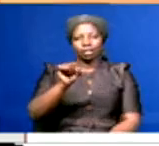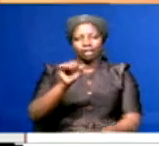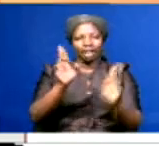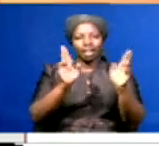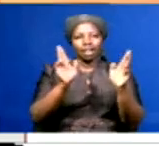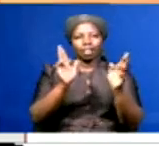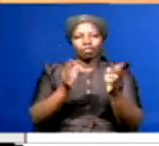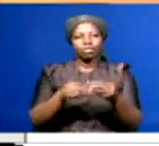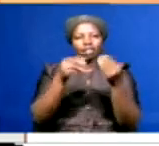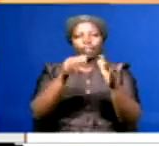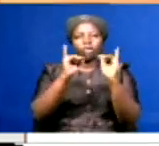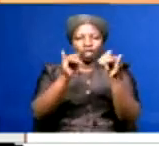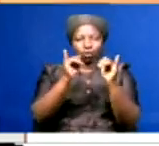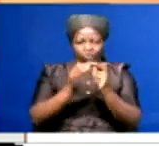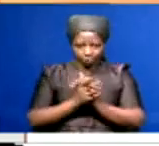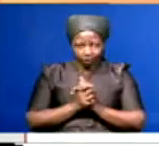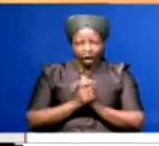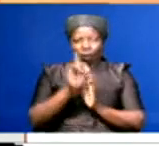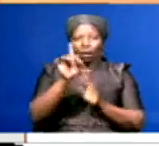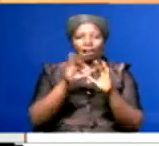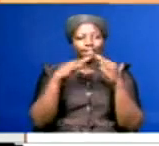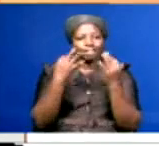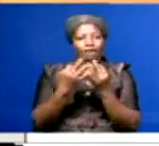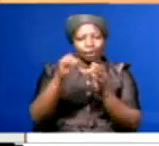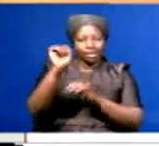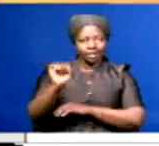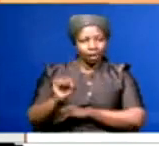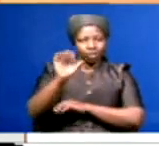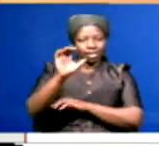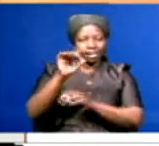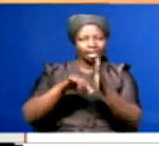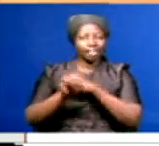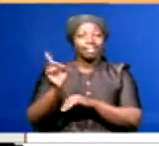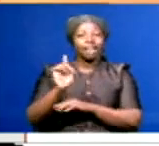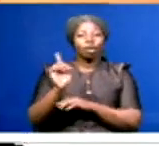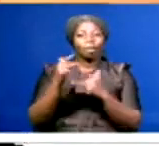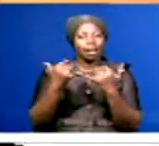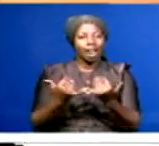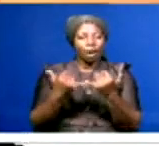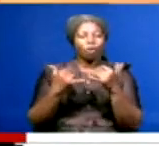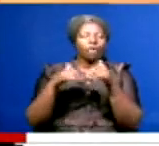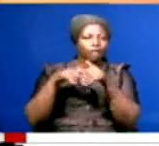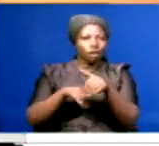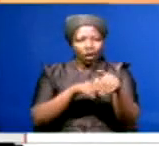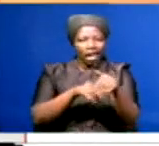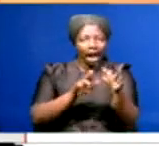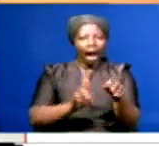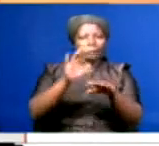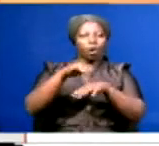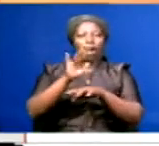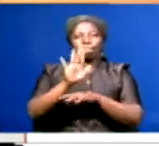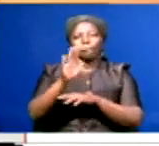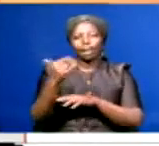Na moja kwa moja ni kwamba familia moja mtaani South C jijini Nairobi inamfuatilia mwana wao mwenye umri wa miaka